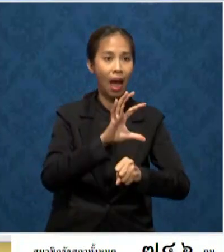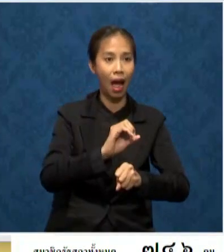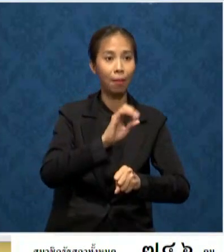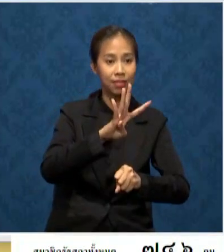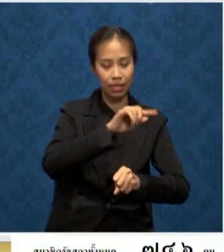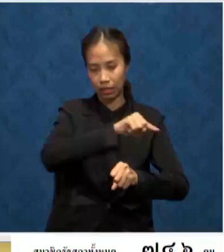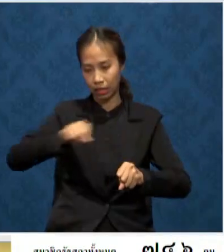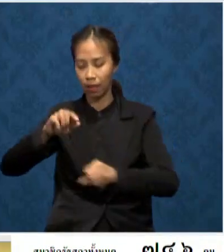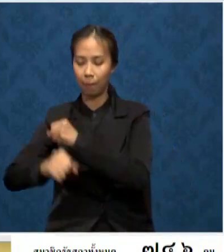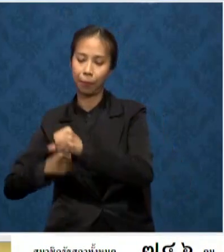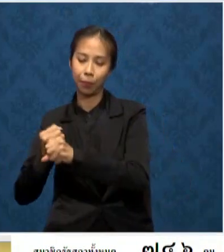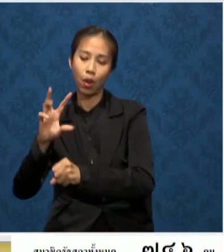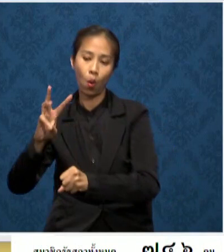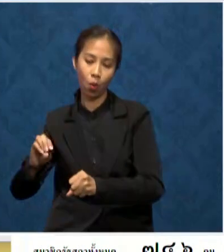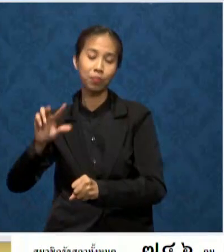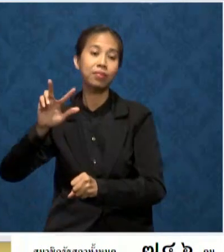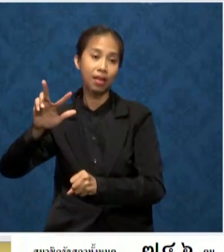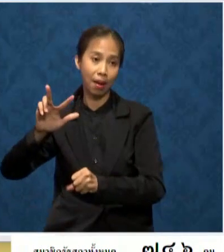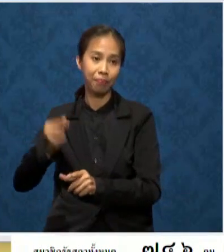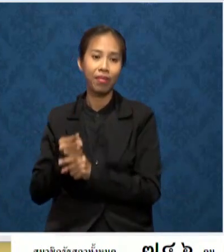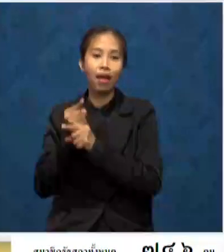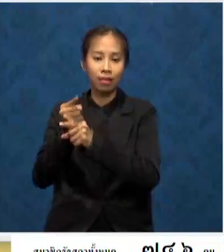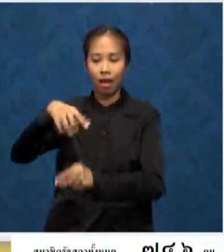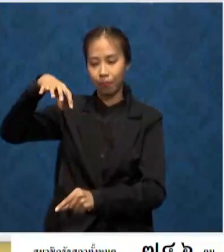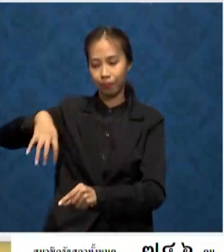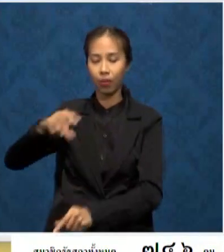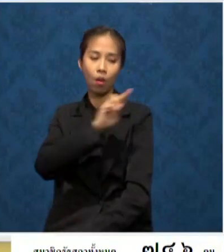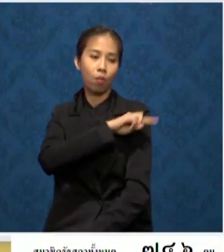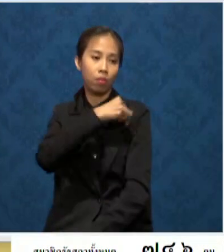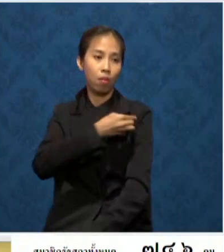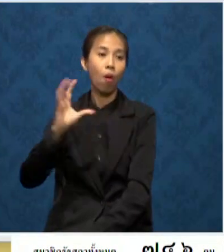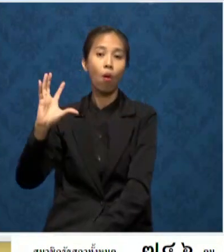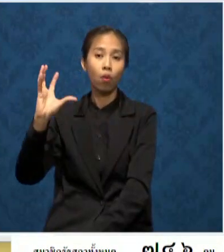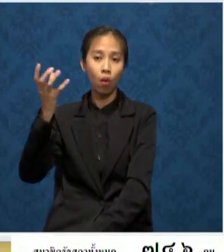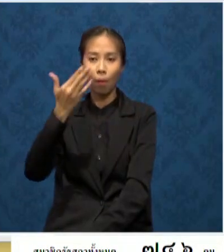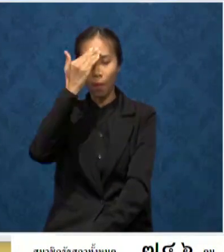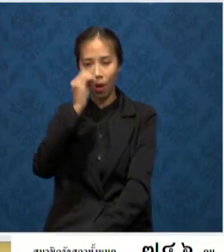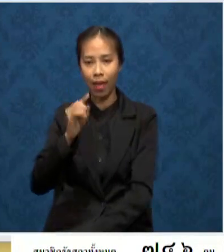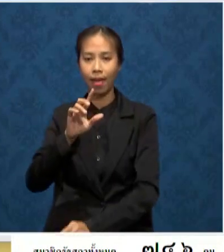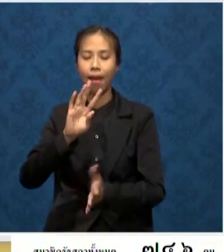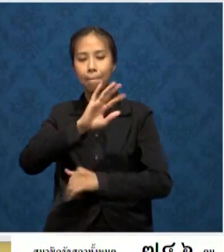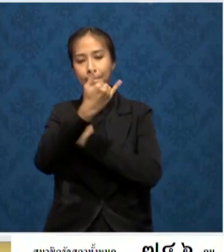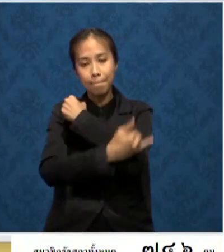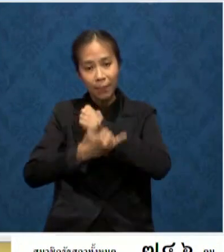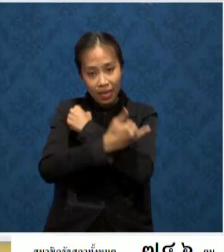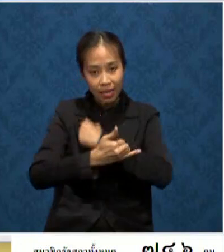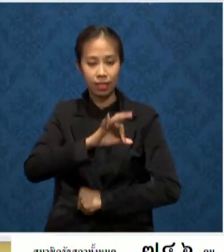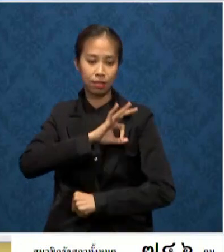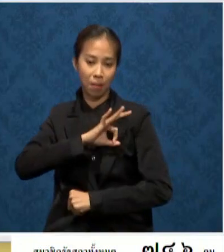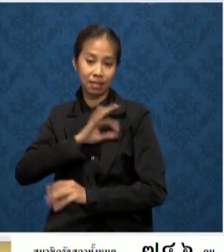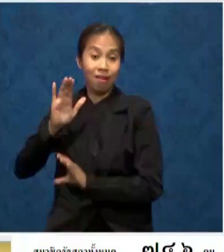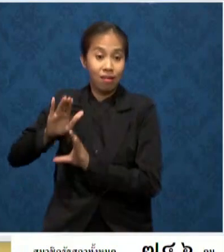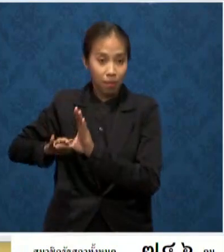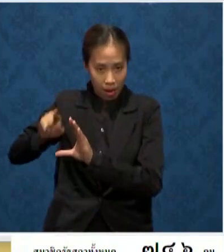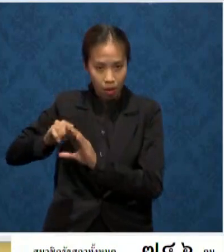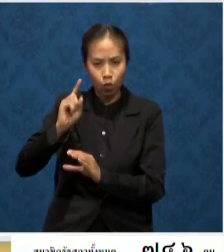ตามข้อกำหนดขององคการอนมายโลกที่ต้องการให้ทุกประเทศทเปนสมาชิกลดจำนวนผู้เสียชวิตลงให้ได้